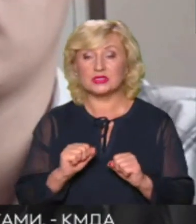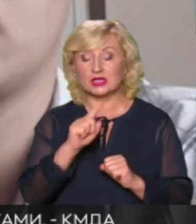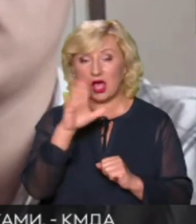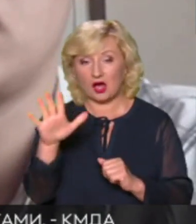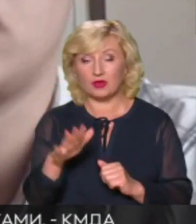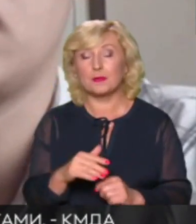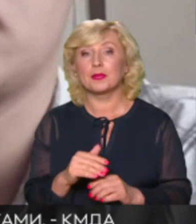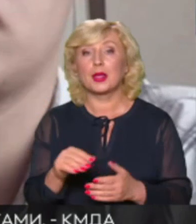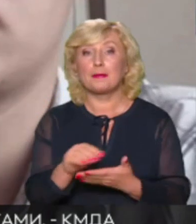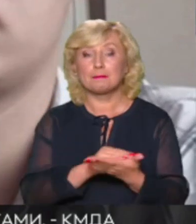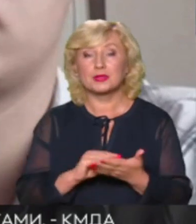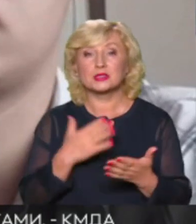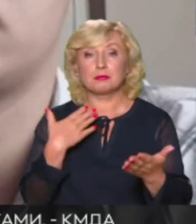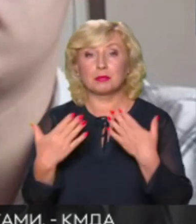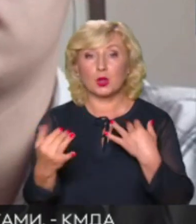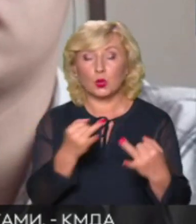з вами спілкуємося з цього,